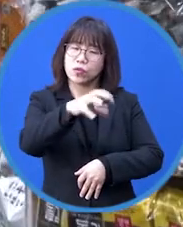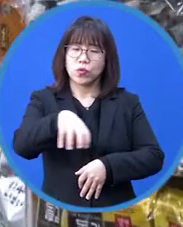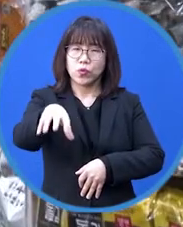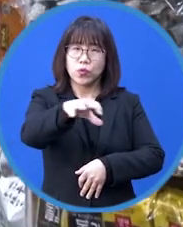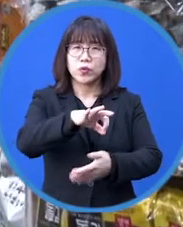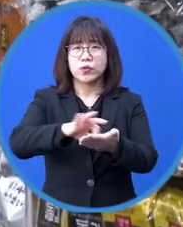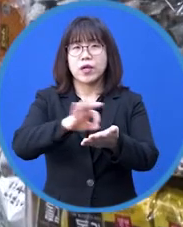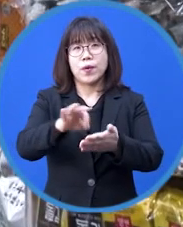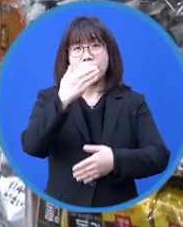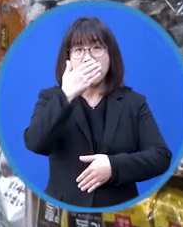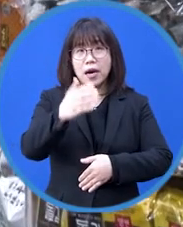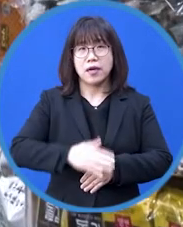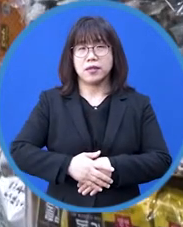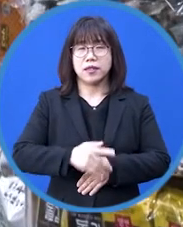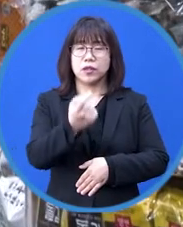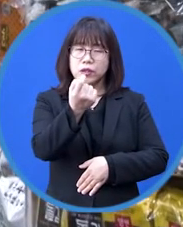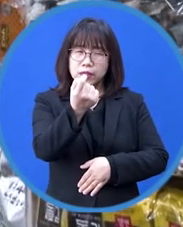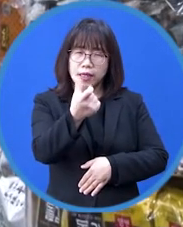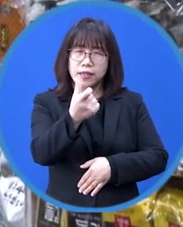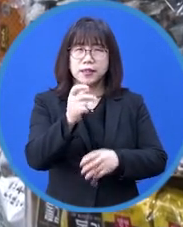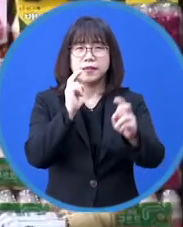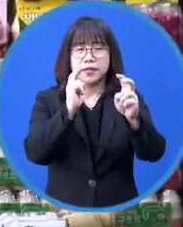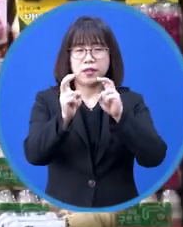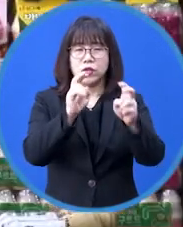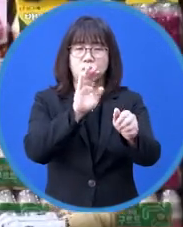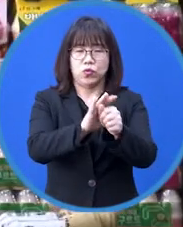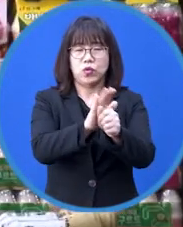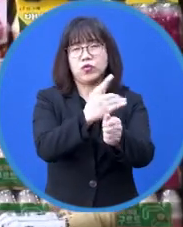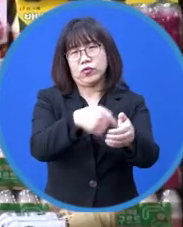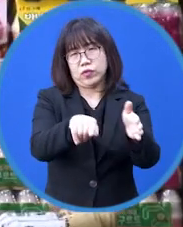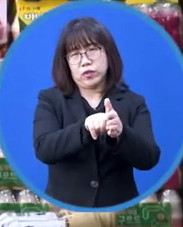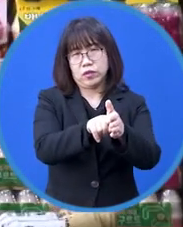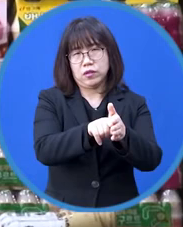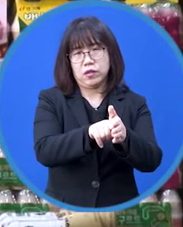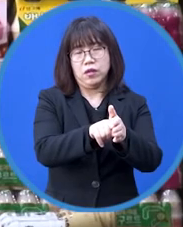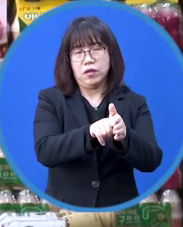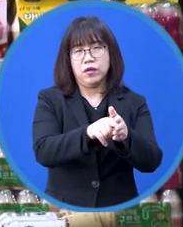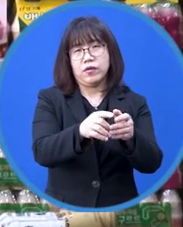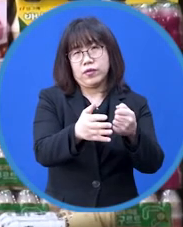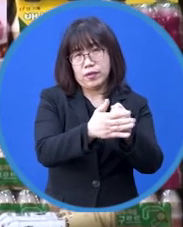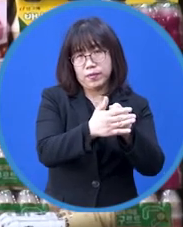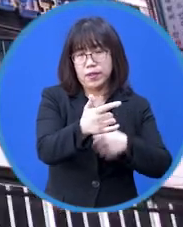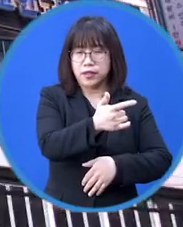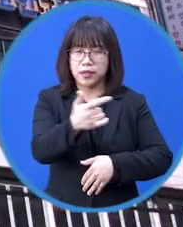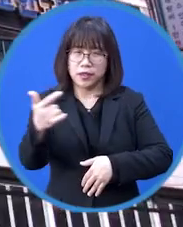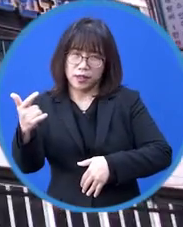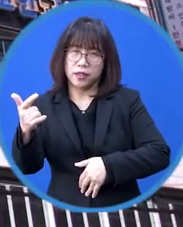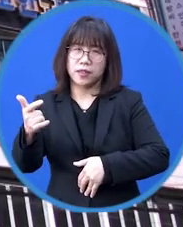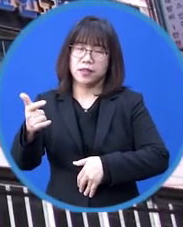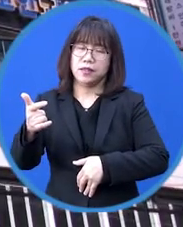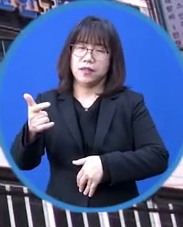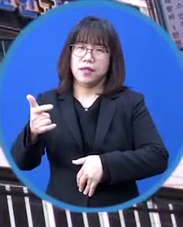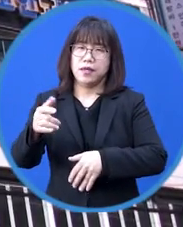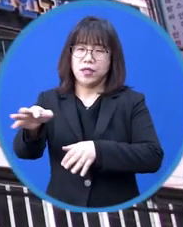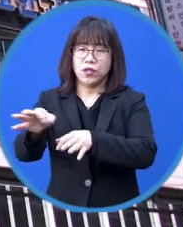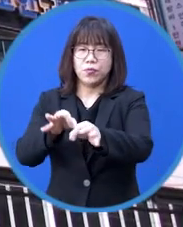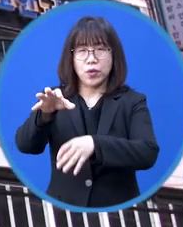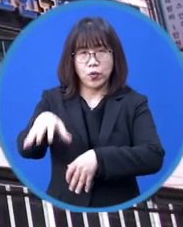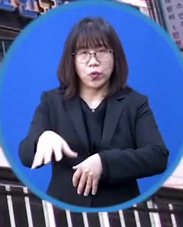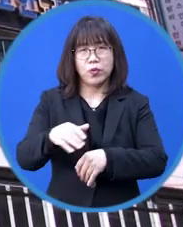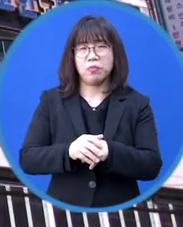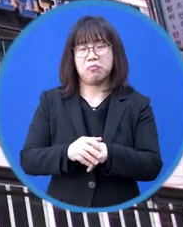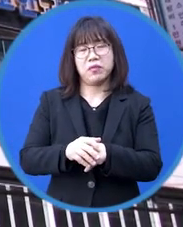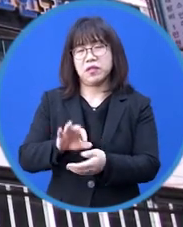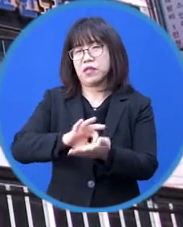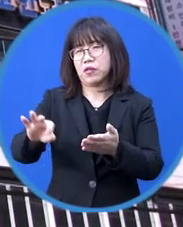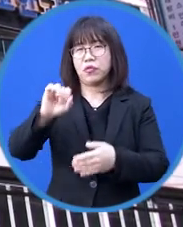있으며 소상공인 지원 취지에 따라 이마트, 롯데마트 등 대형마트와 사행성 유흥 업종에서는 사용할